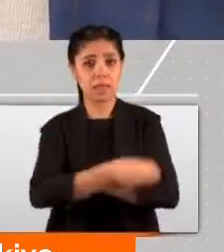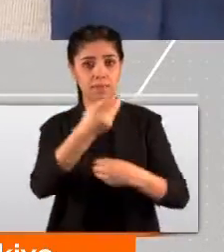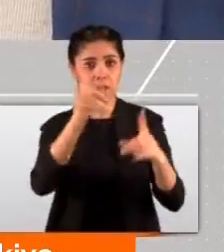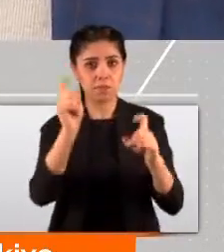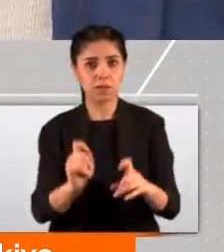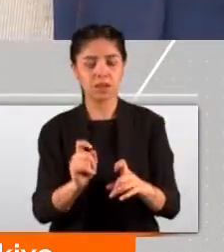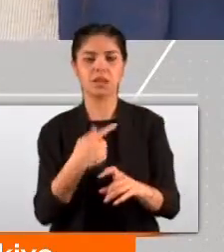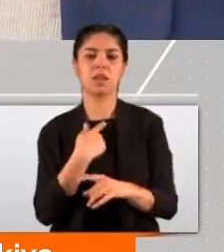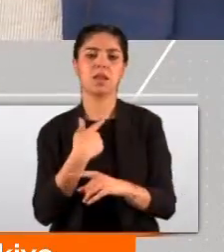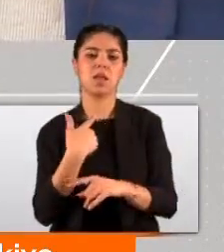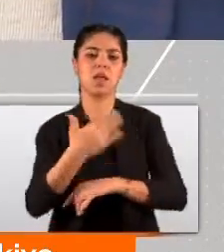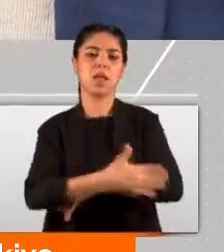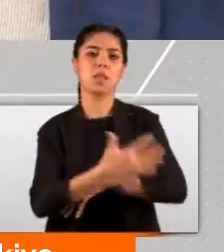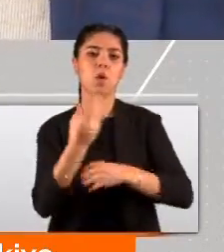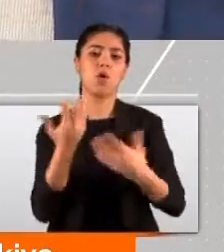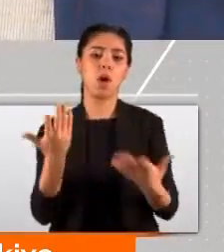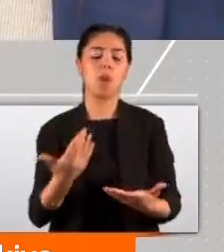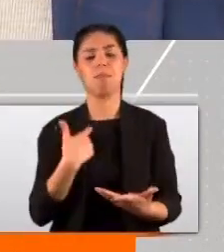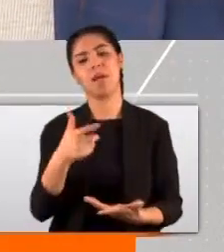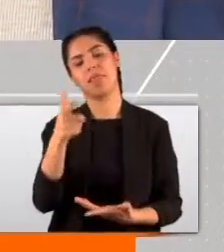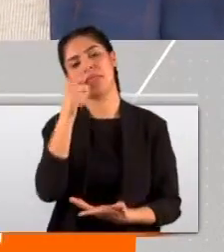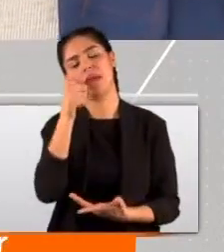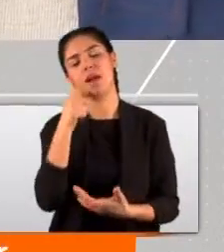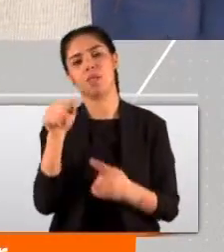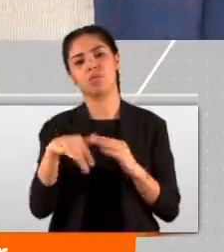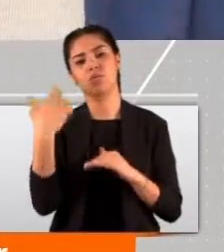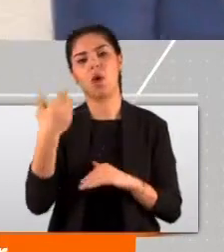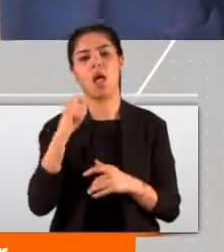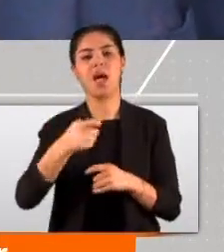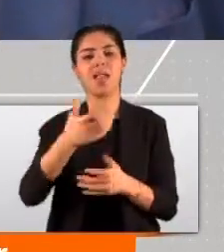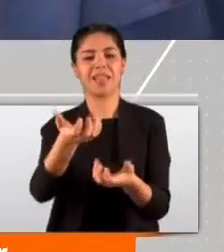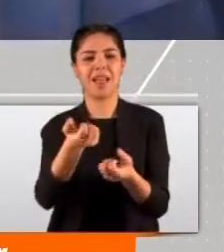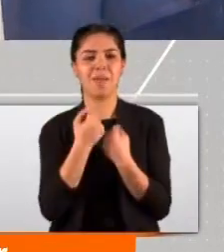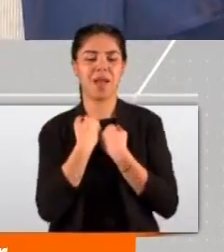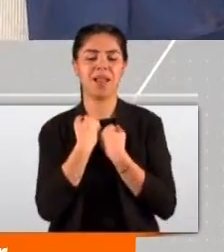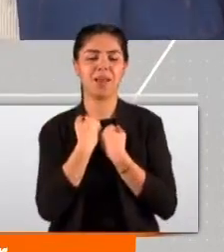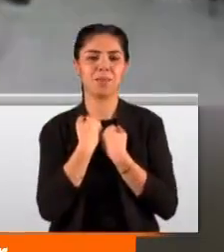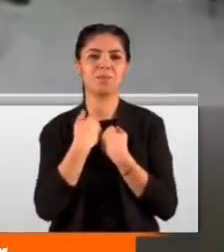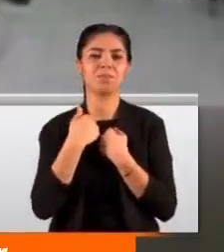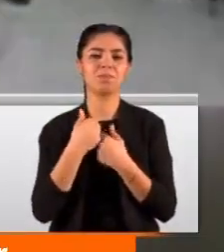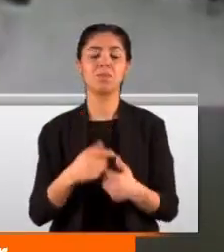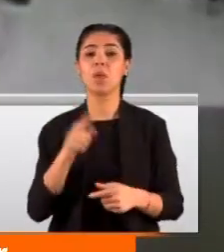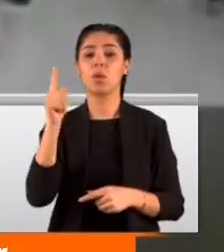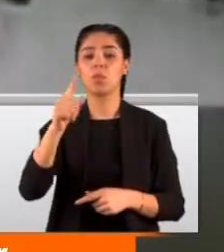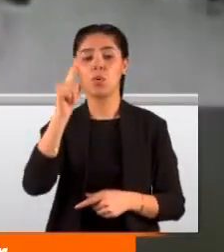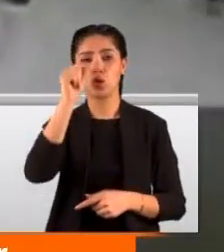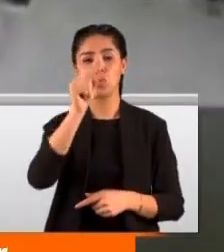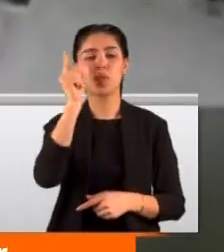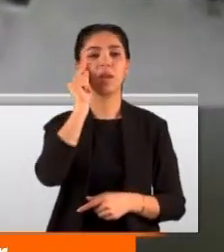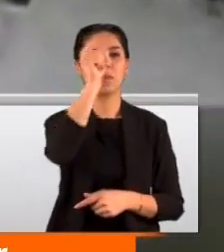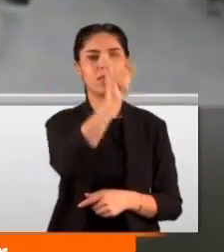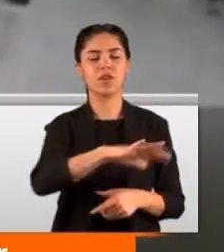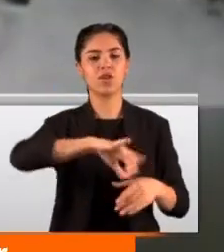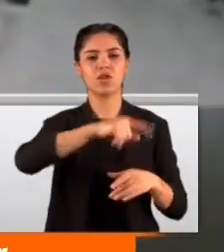musun? Yardımcı olurum ama o kadar şey yapmam yani, anahtarımı alırım. Üzerime giderse de öyle gitsin. Yakalanan şüphelilerden